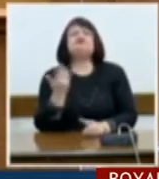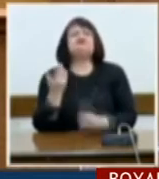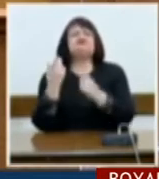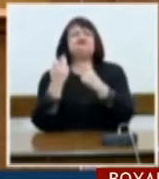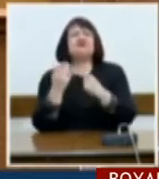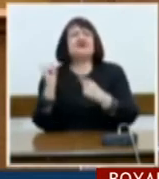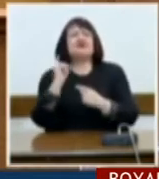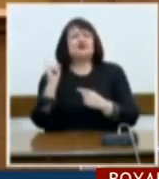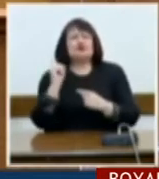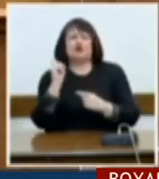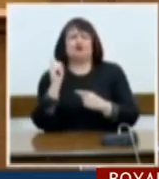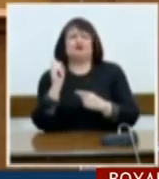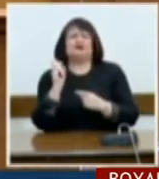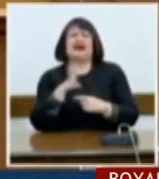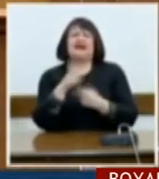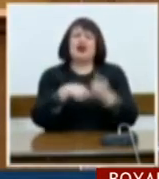ΓΕΣΕΒΕ,